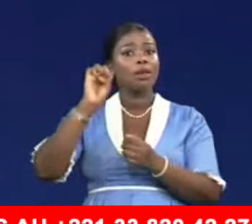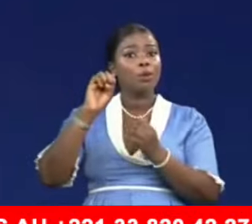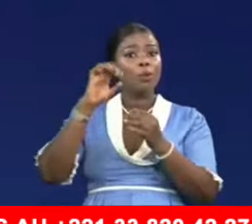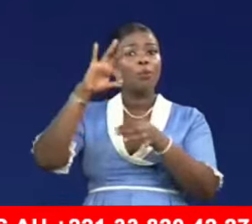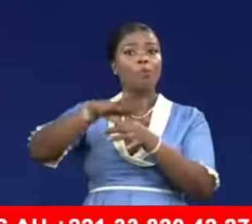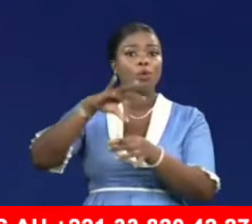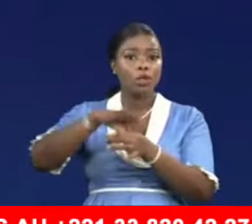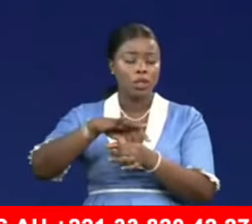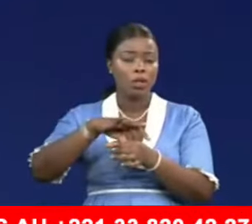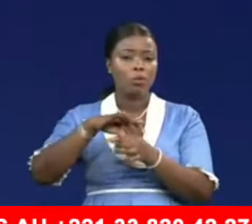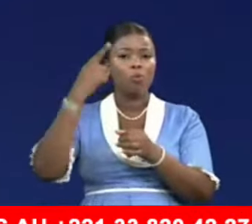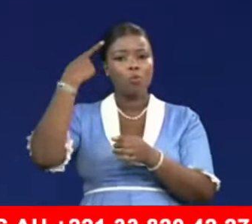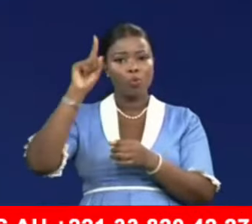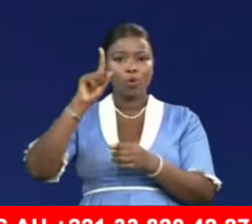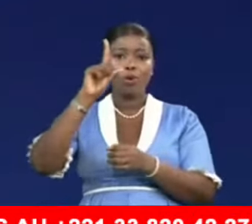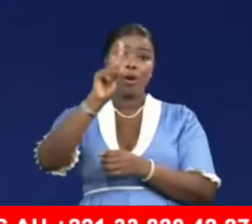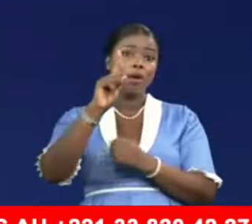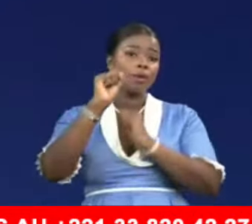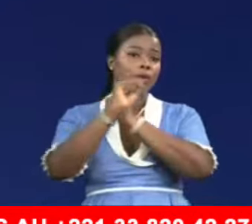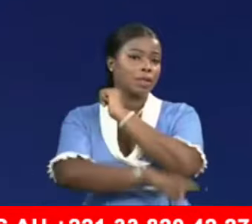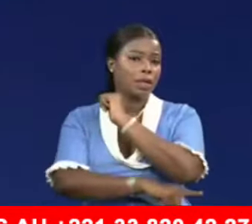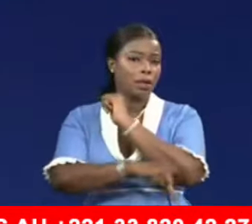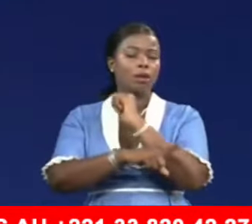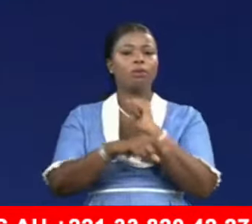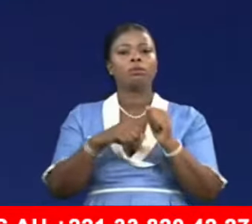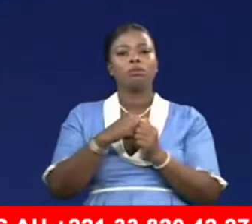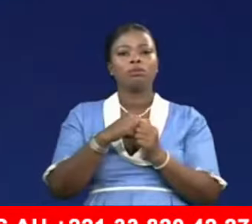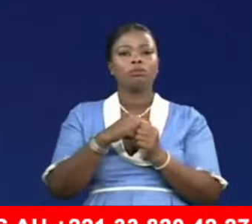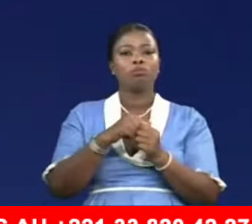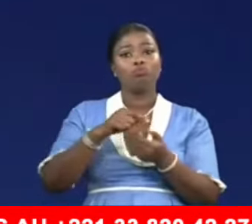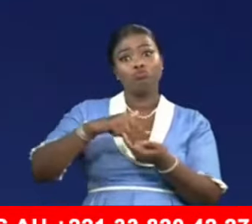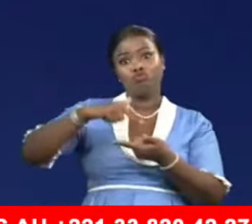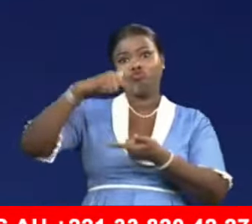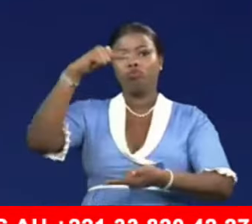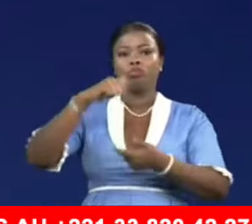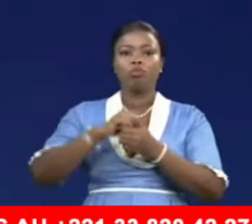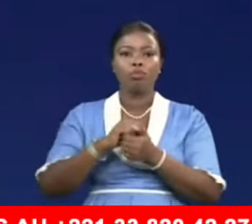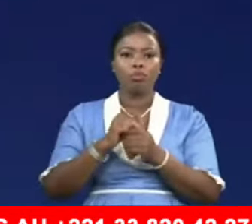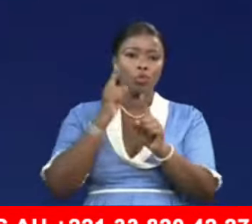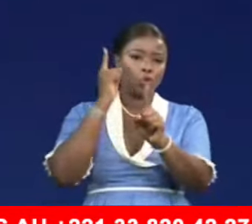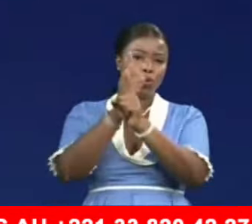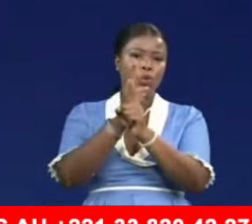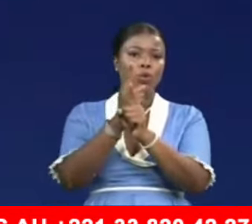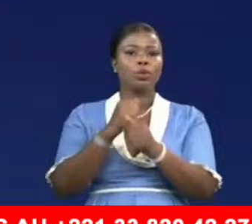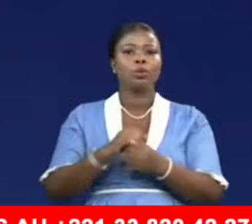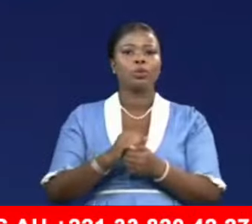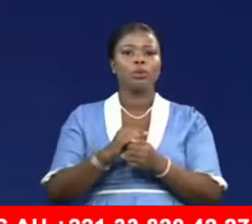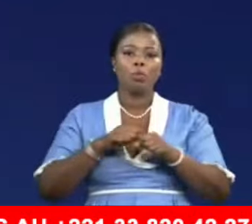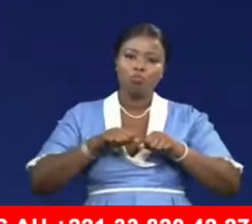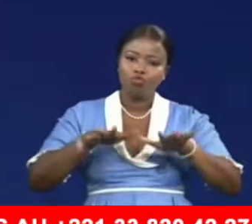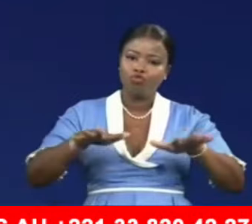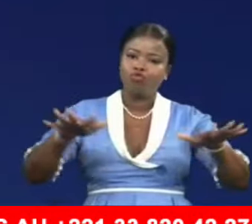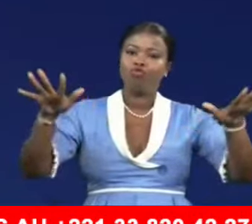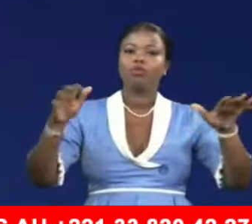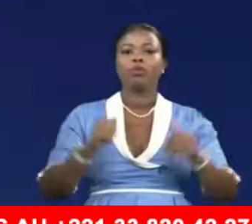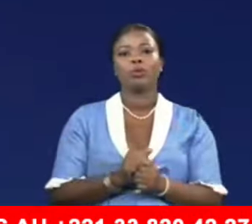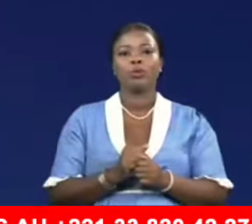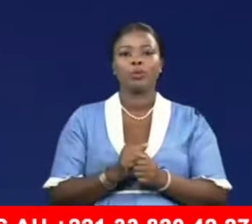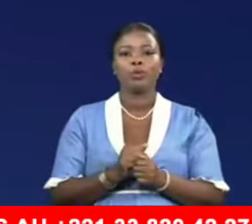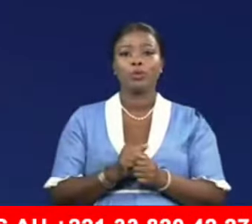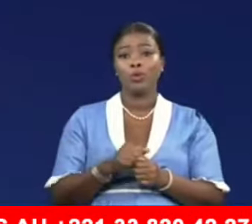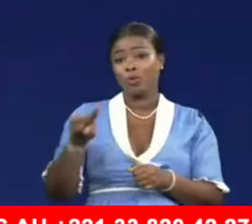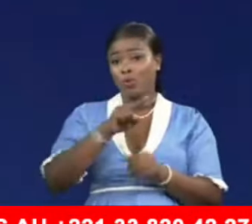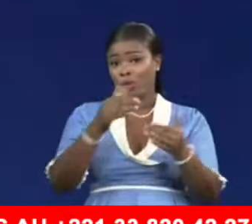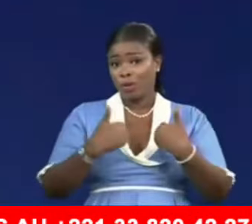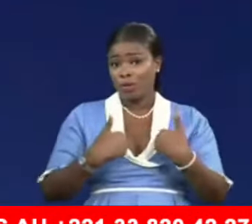pour un Sénégal souverain juste et prospère dès votre installation vous avez bien